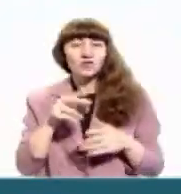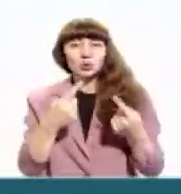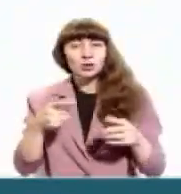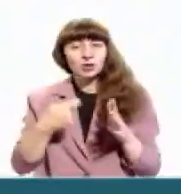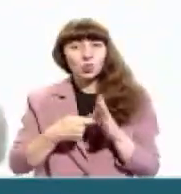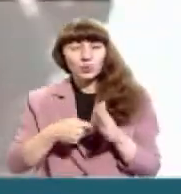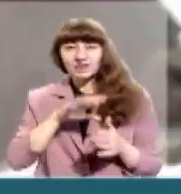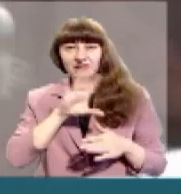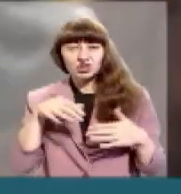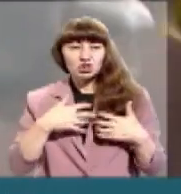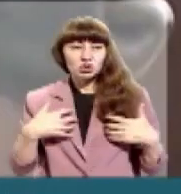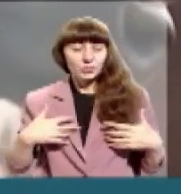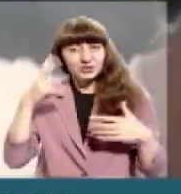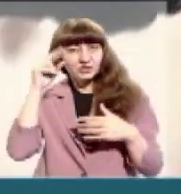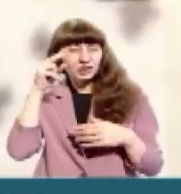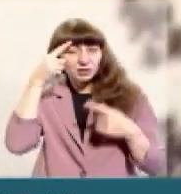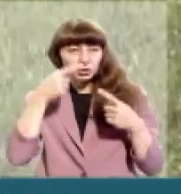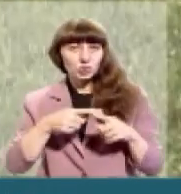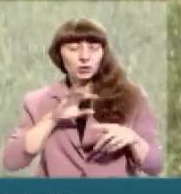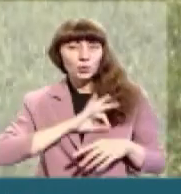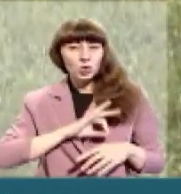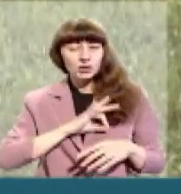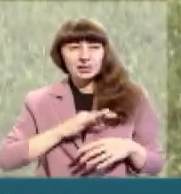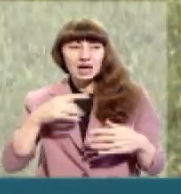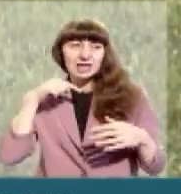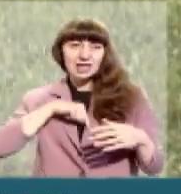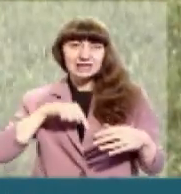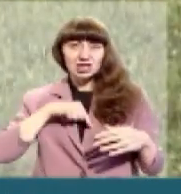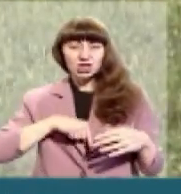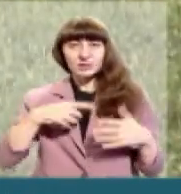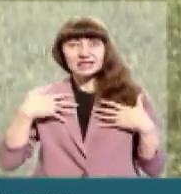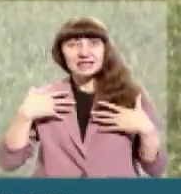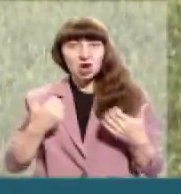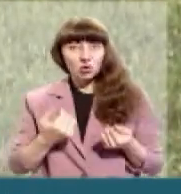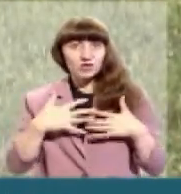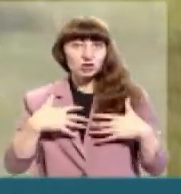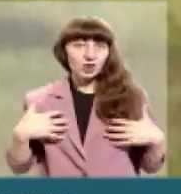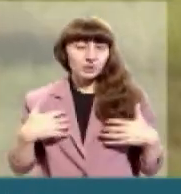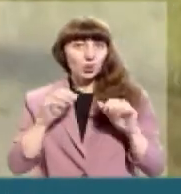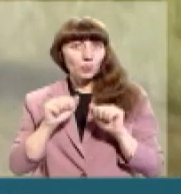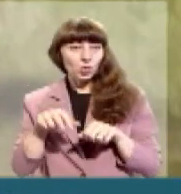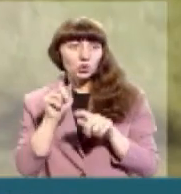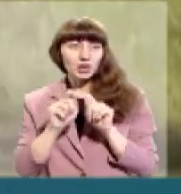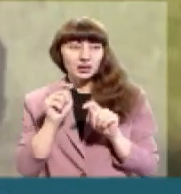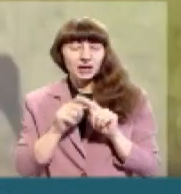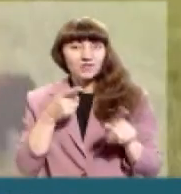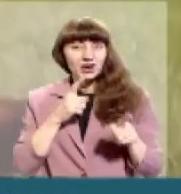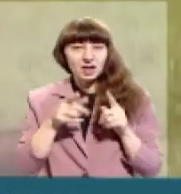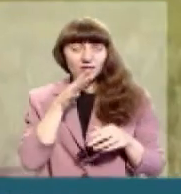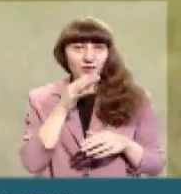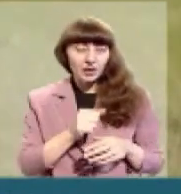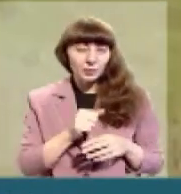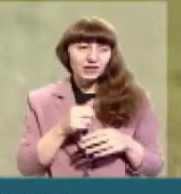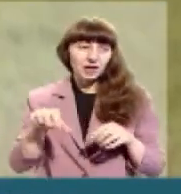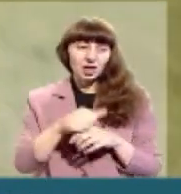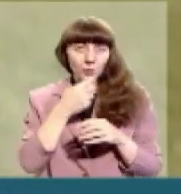всего поголовья. Также цифровые технологии используются для отслеживания состояния животных. С помощью датчиков зоотехники могут следить в режиме реального времени за